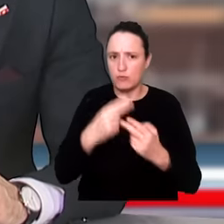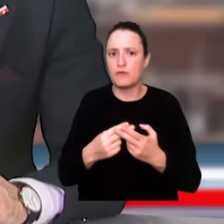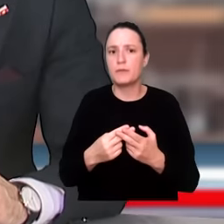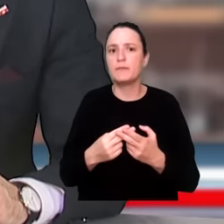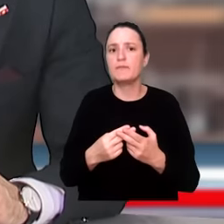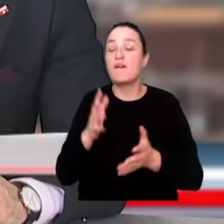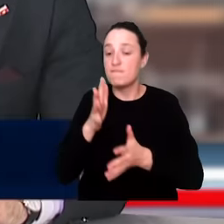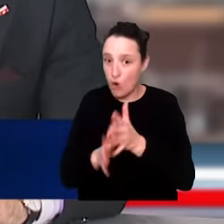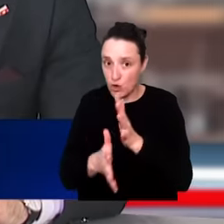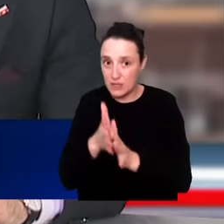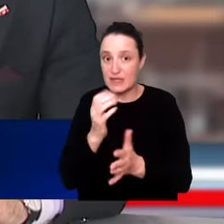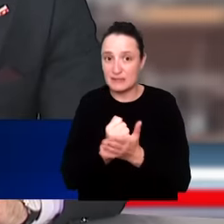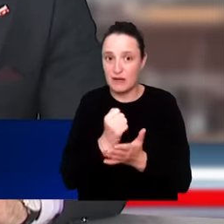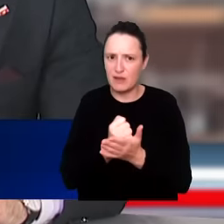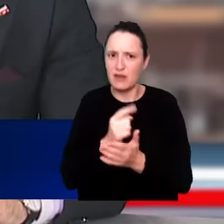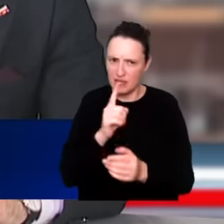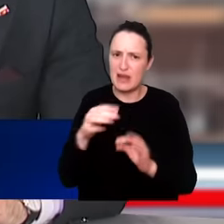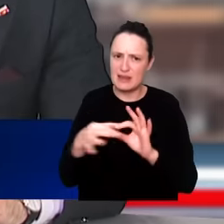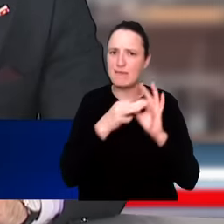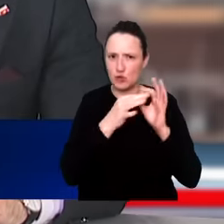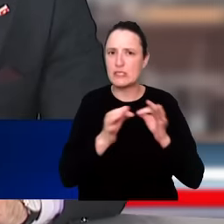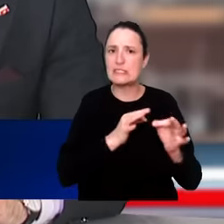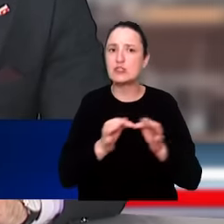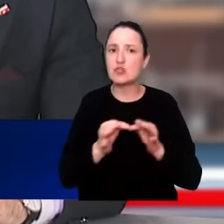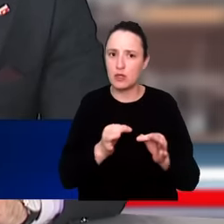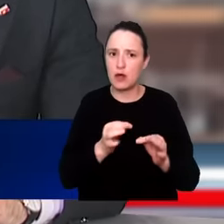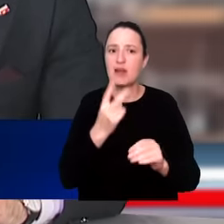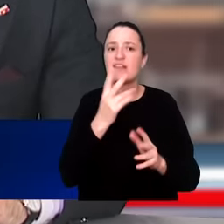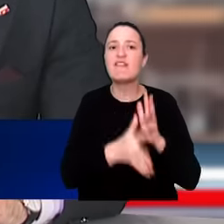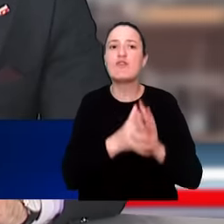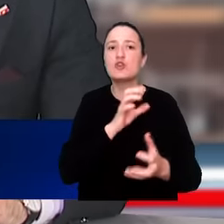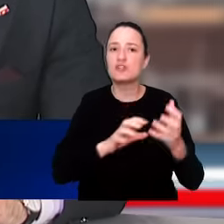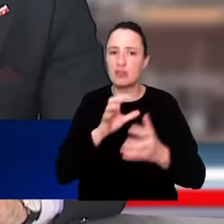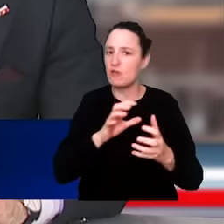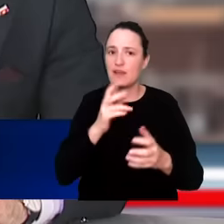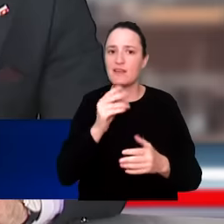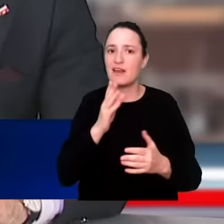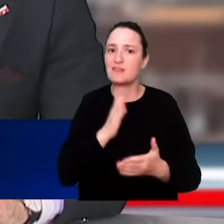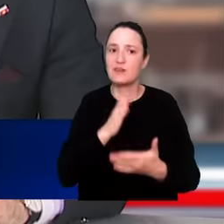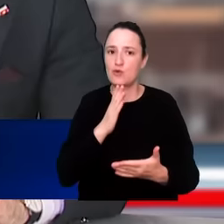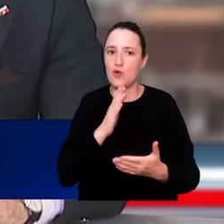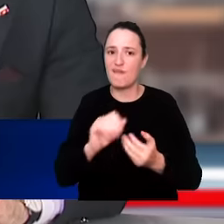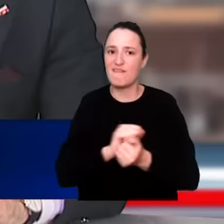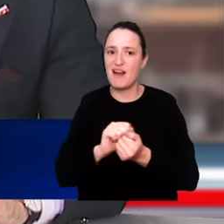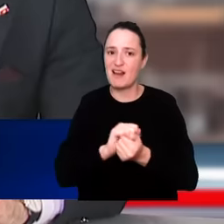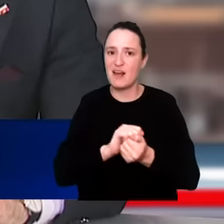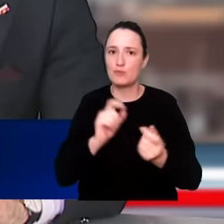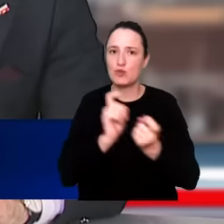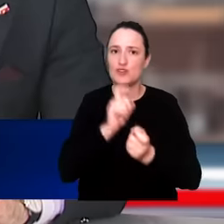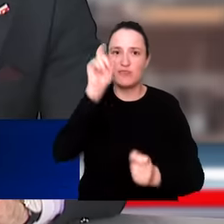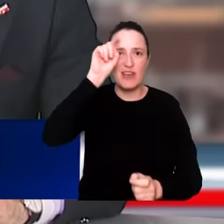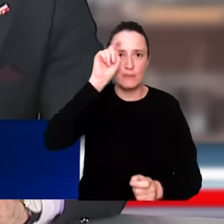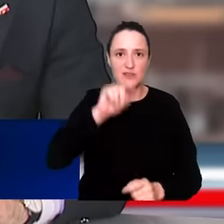Wojny, to bym chciała tak nawiązać do historii, dwie wojny światowe, ale nie tylko i wyłącznie walczyliśmy z Niemcami,